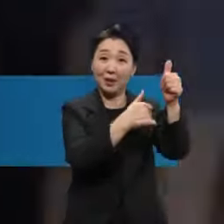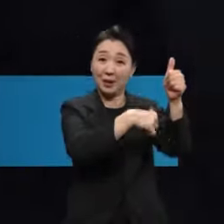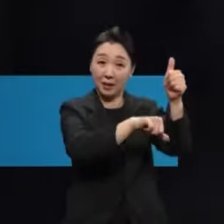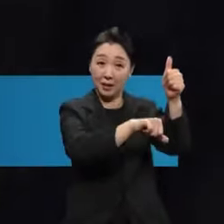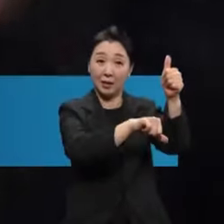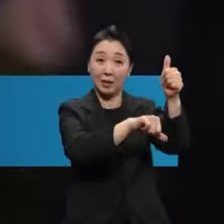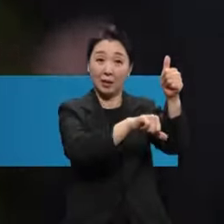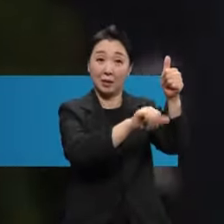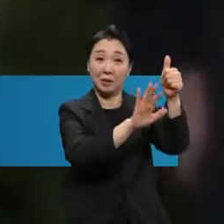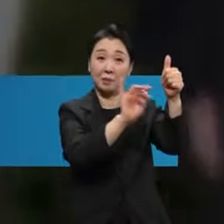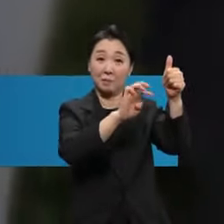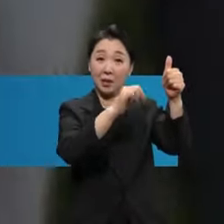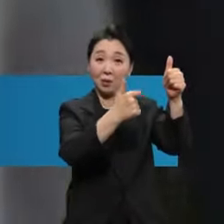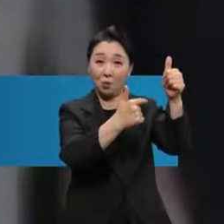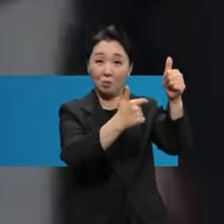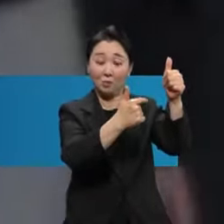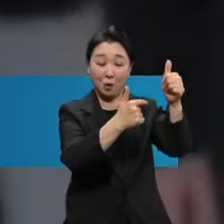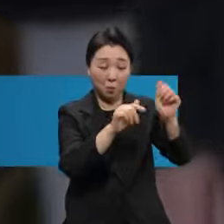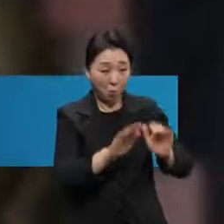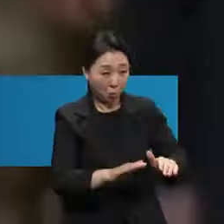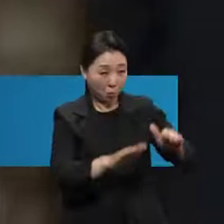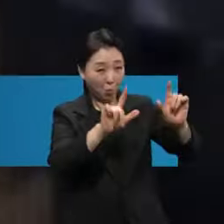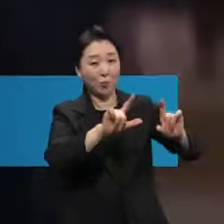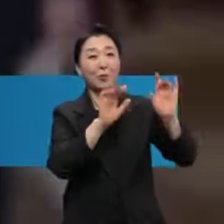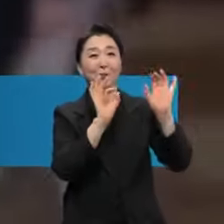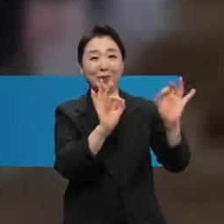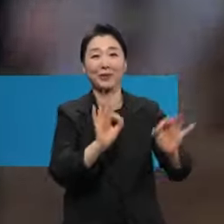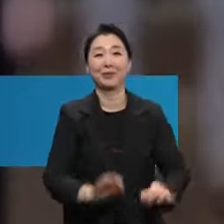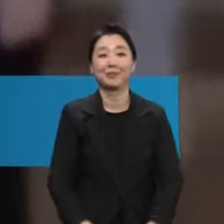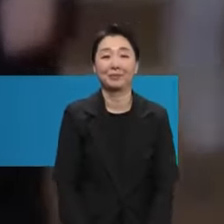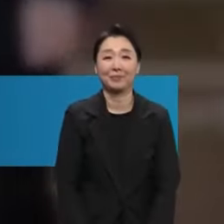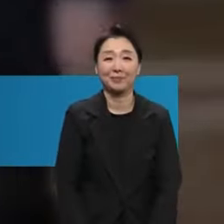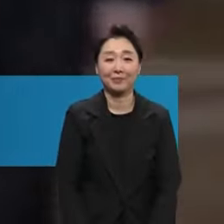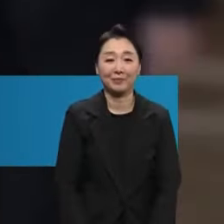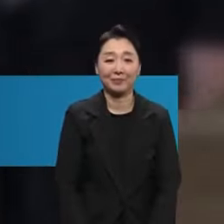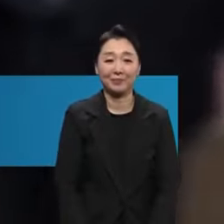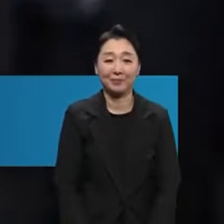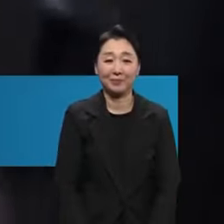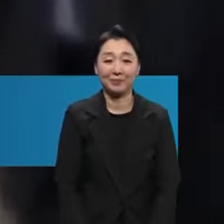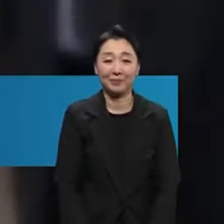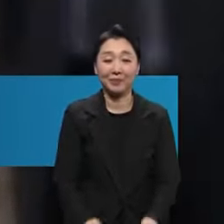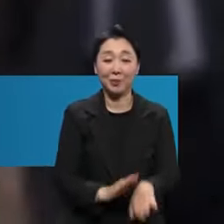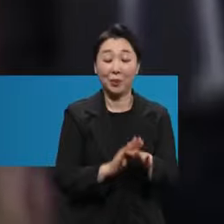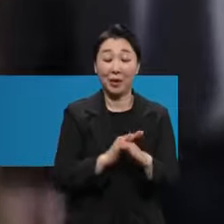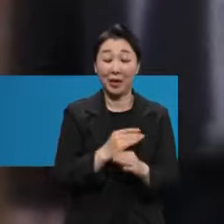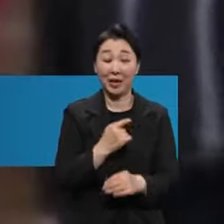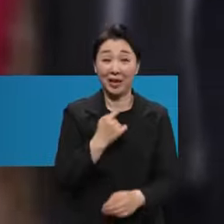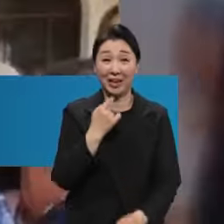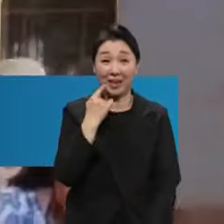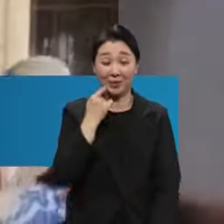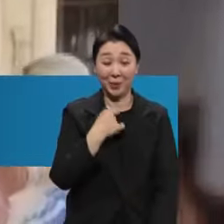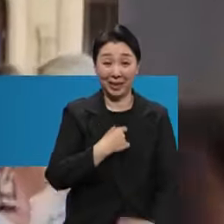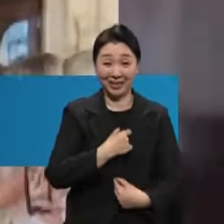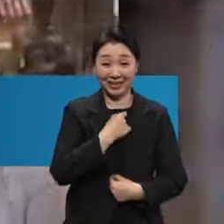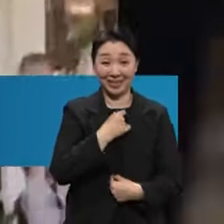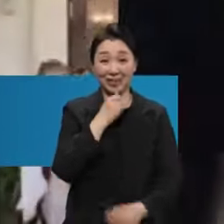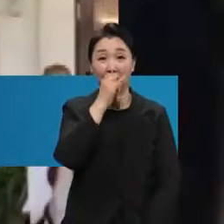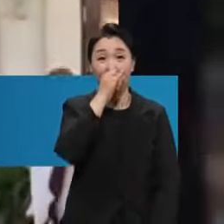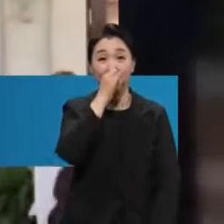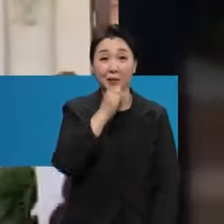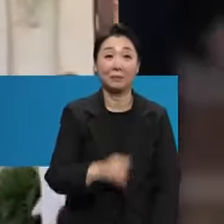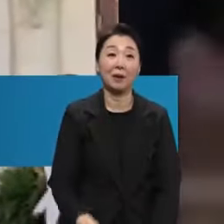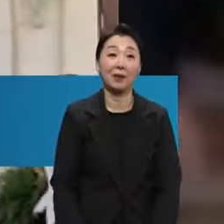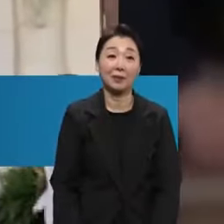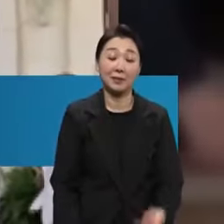아들인 베론 트럼프도 훌쩍 자란 모습을 공개했습니다. 맨 왼쪽에 노란 넥타이를 하고 있는데요. 트럼프의 별장